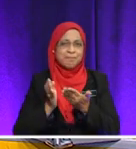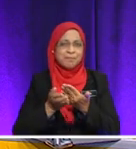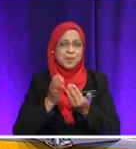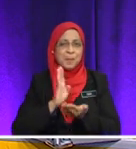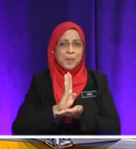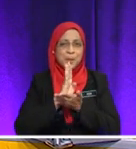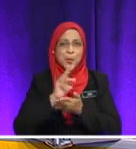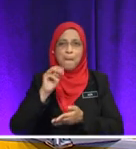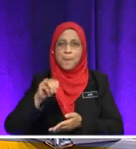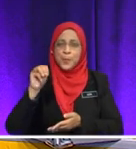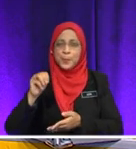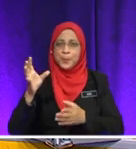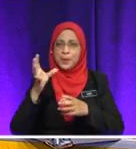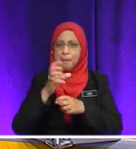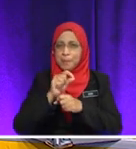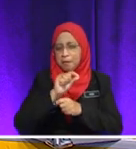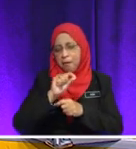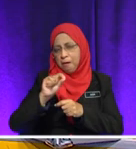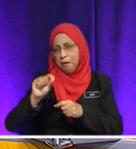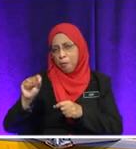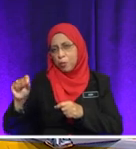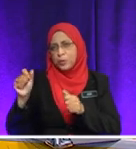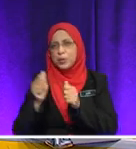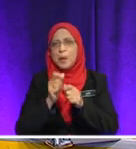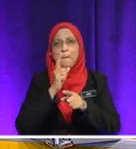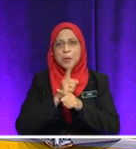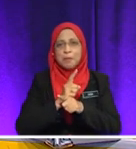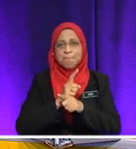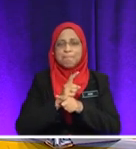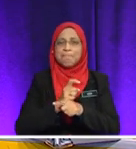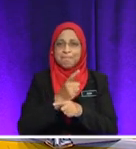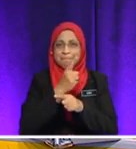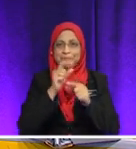untuk mendapatkan goresan yang lurus bila diletakkan